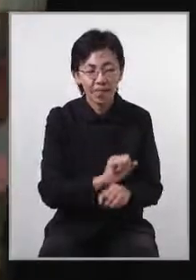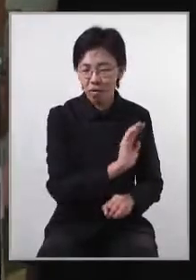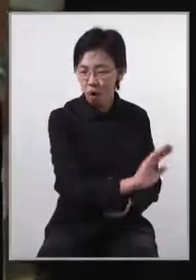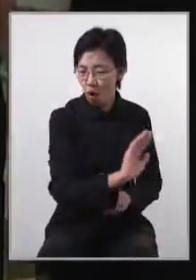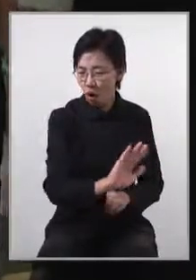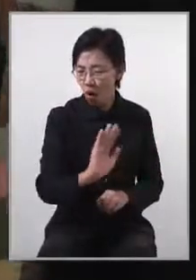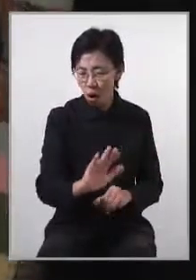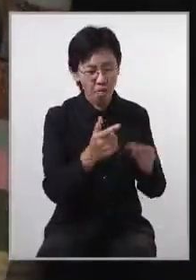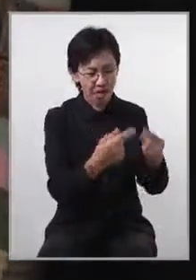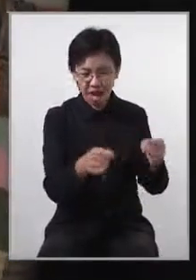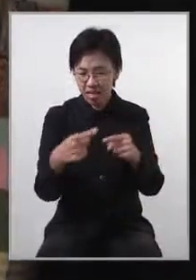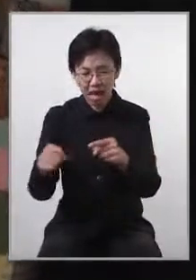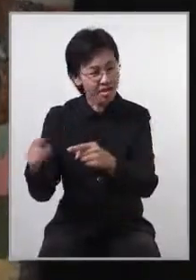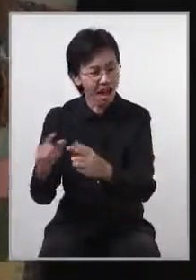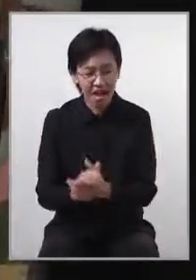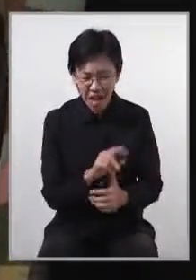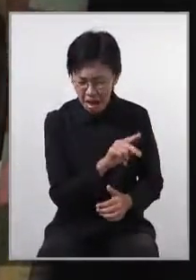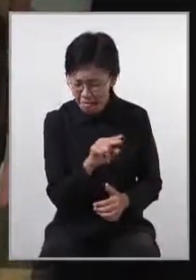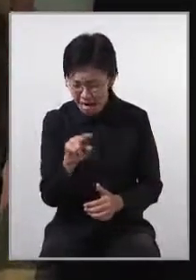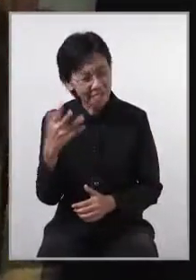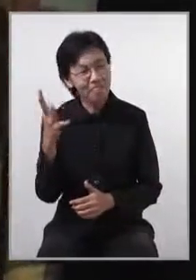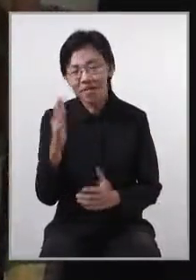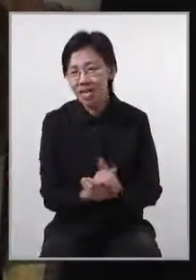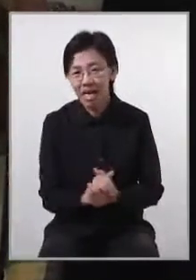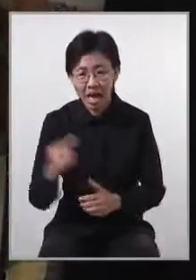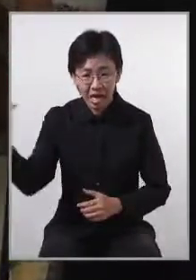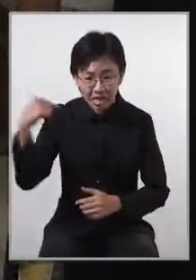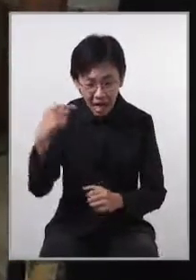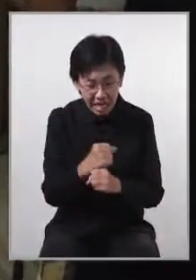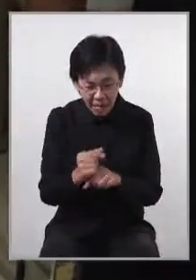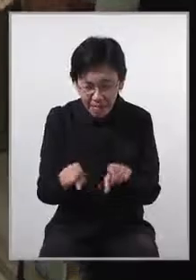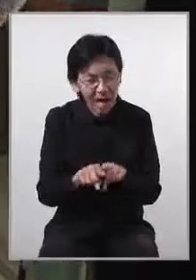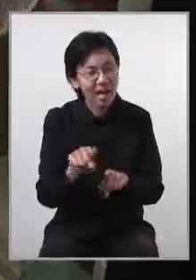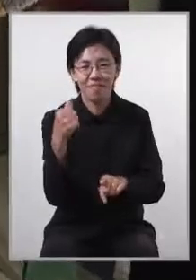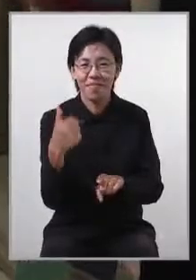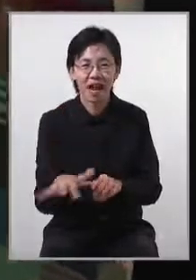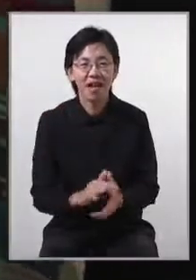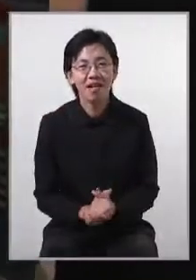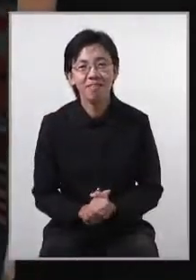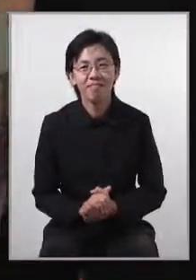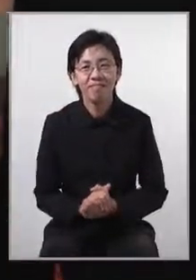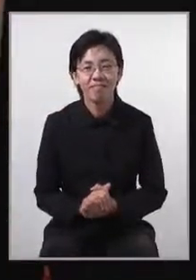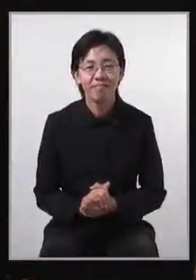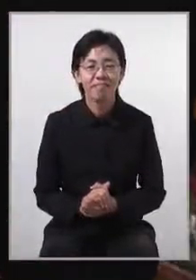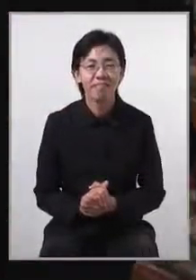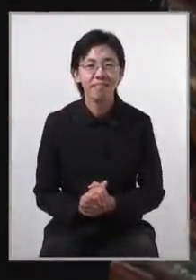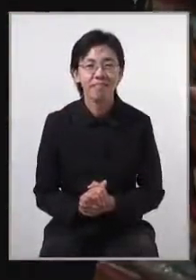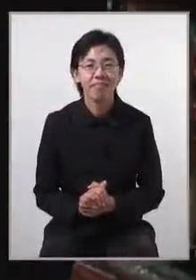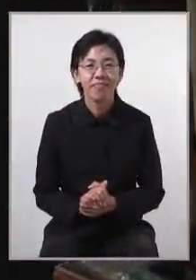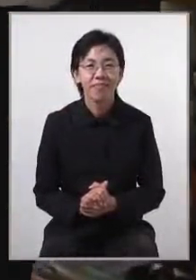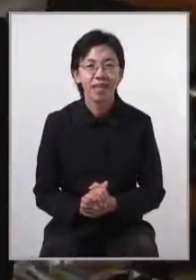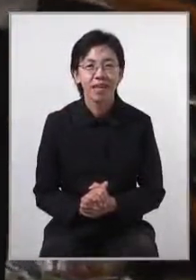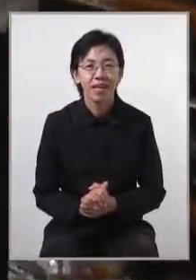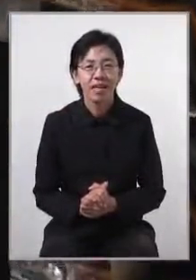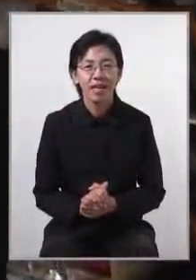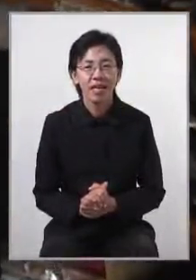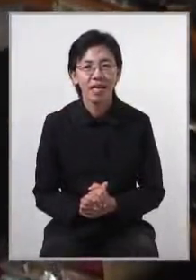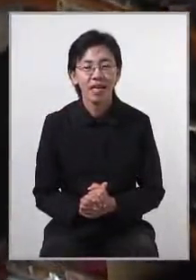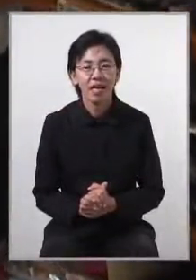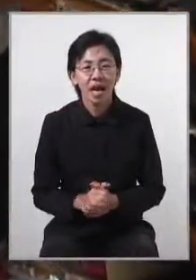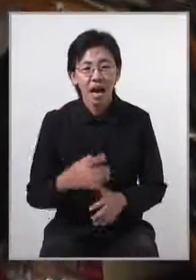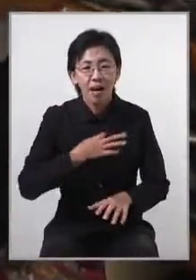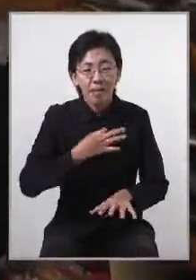มีผืนเดียวในโลกนะสั่งซ้ำก็ไม่ได้นะครับแบบเดิมก็ไม่ได้ ใช่ใช่ครับใช่ครับ ทุกผืนมาจากจิน